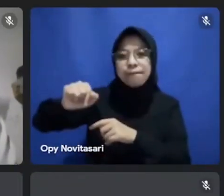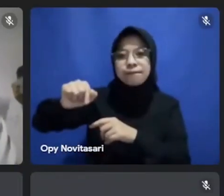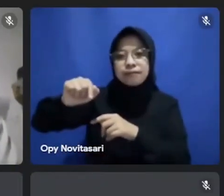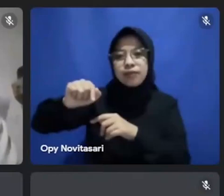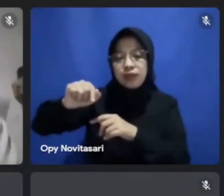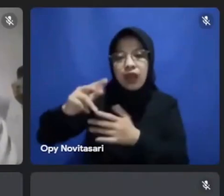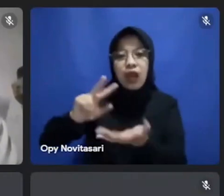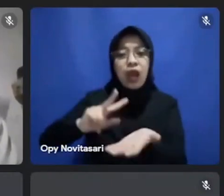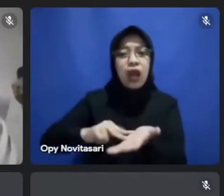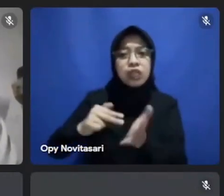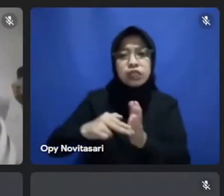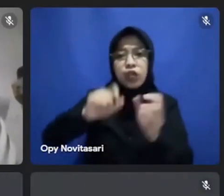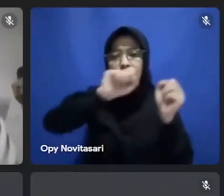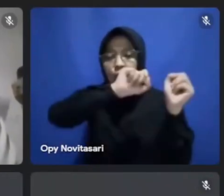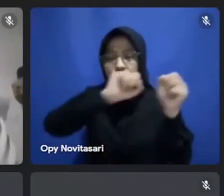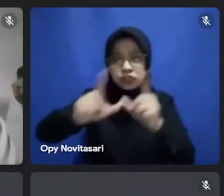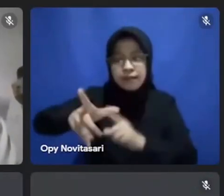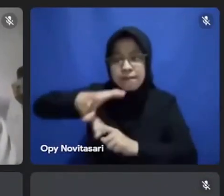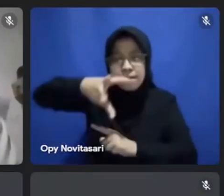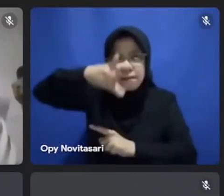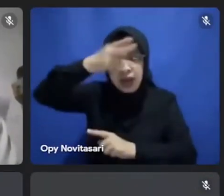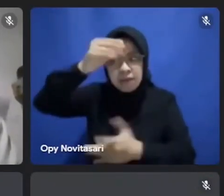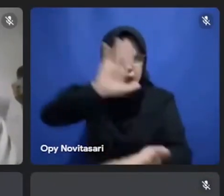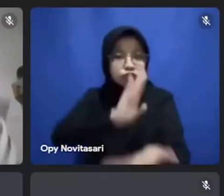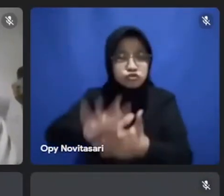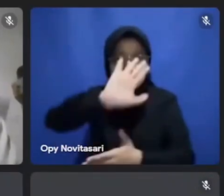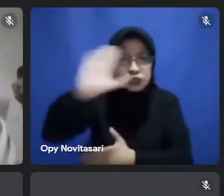ee dipahami begitu